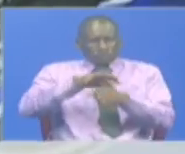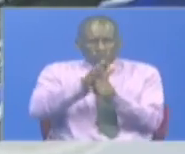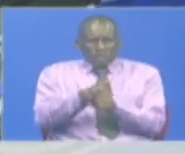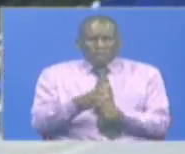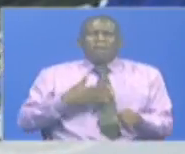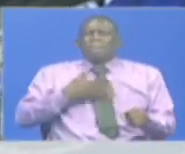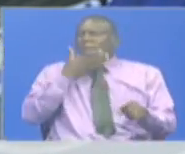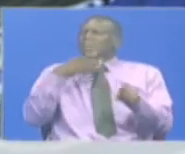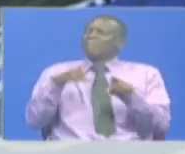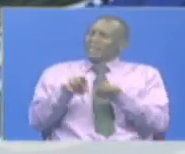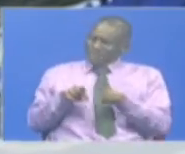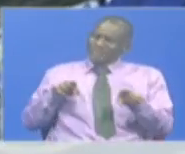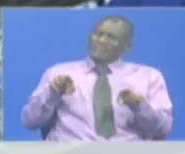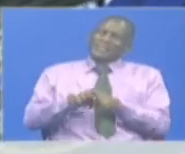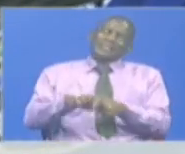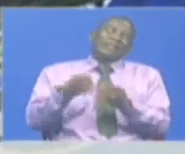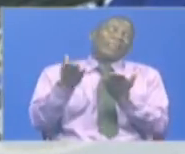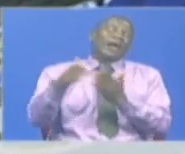nje, dada zangu,